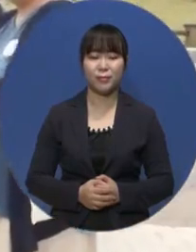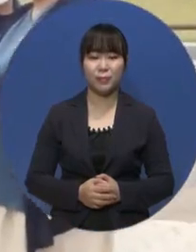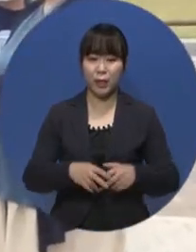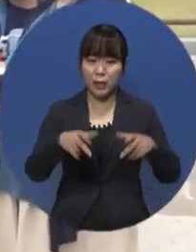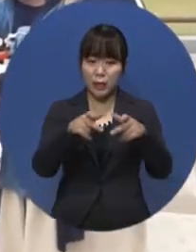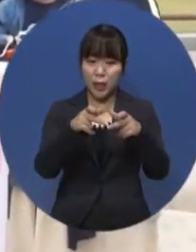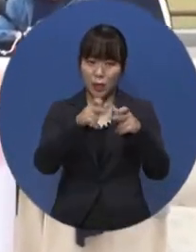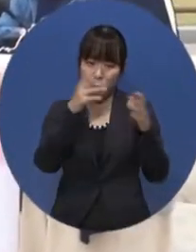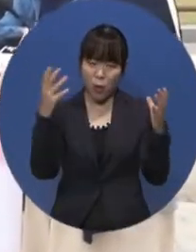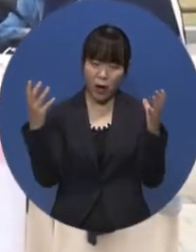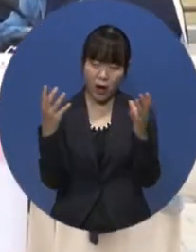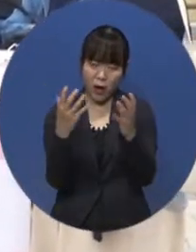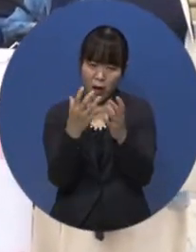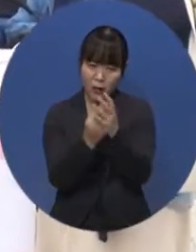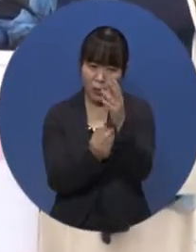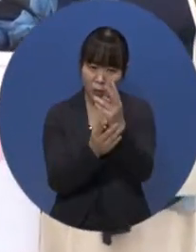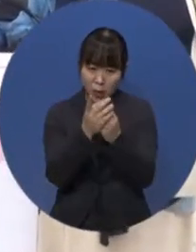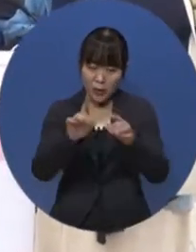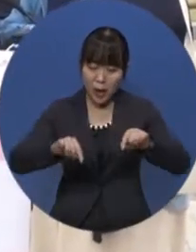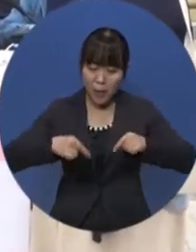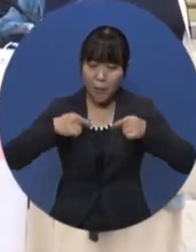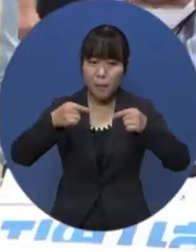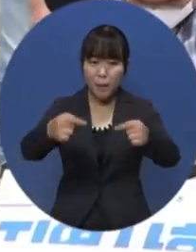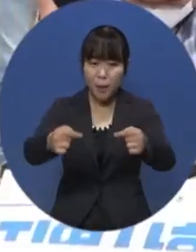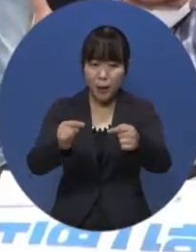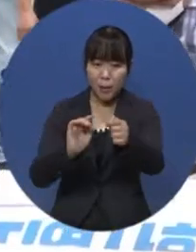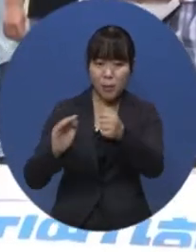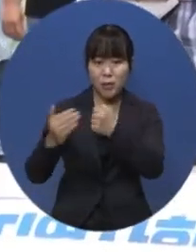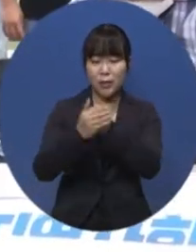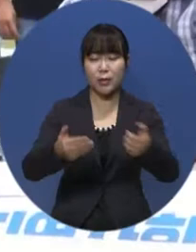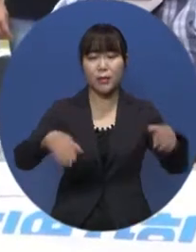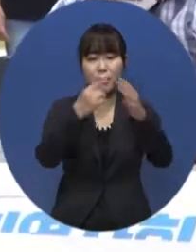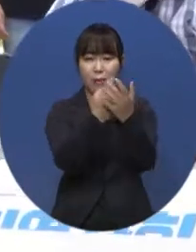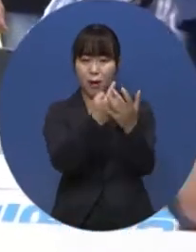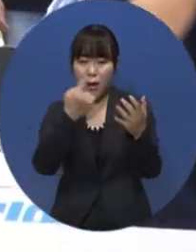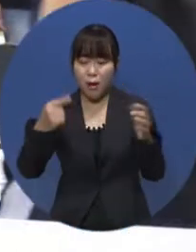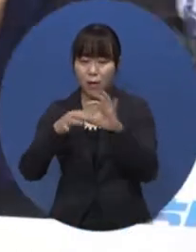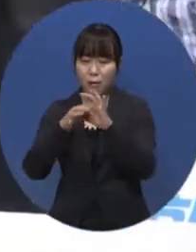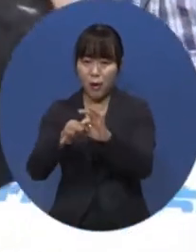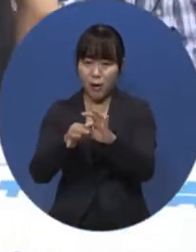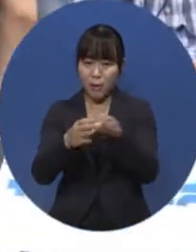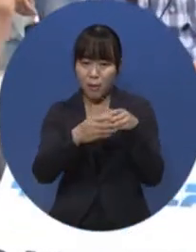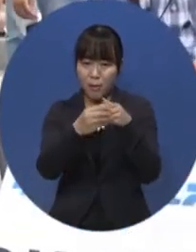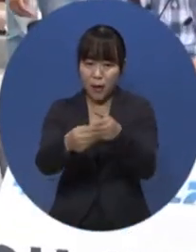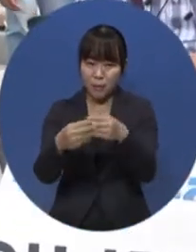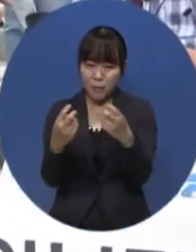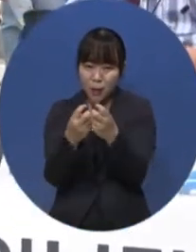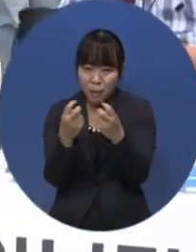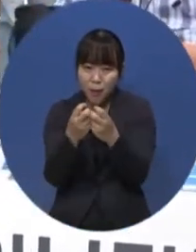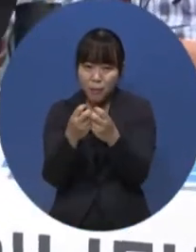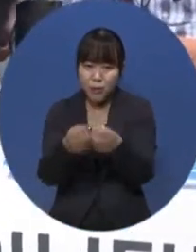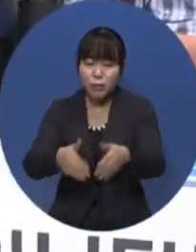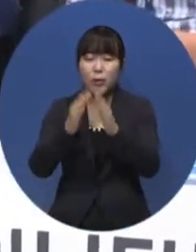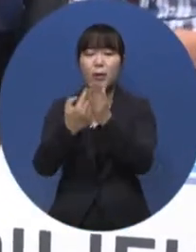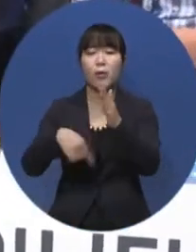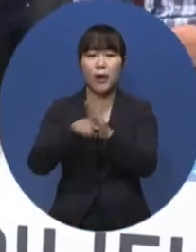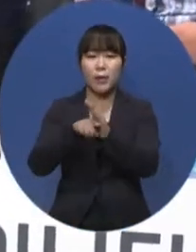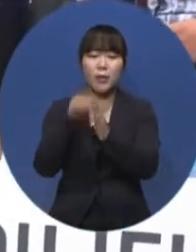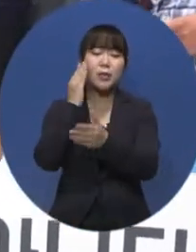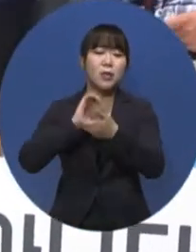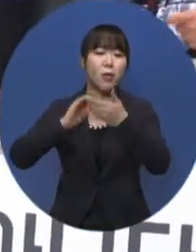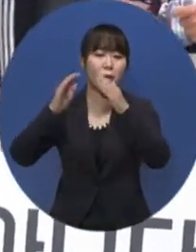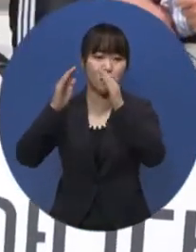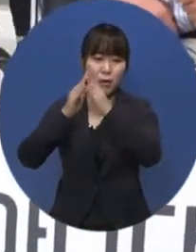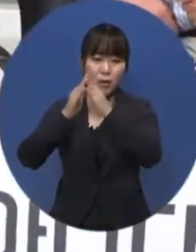장애인의 완전한 통합과 참여를 보장하는 탈시설 로드맵을 수립해 주도록 청와대를 향해 장애인들은